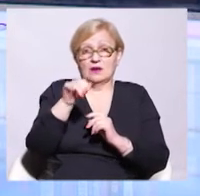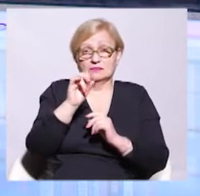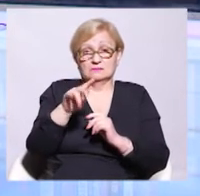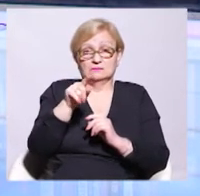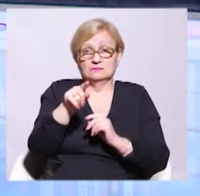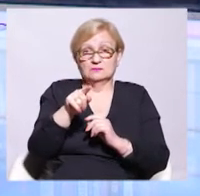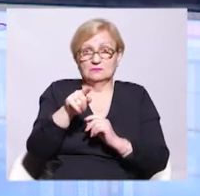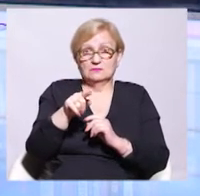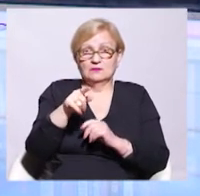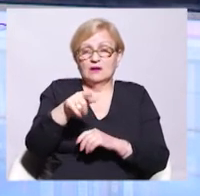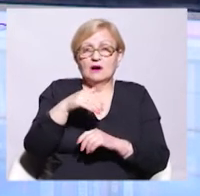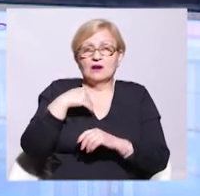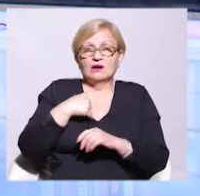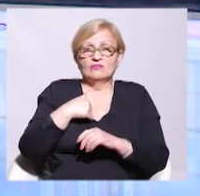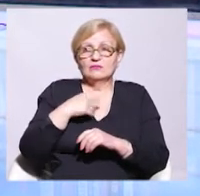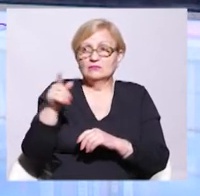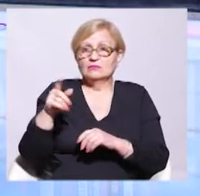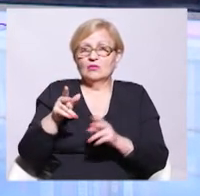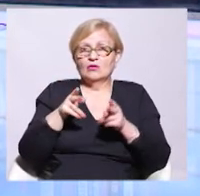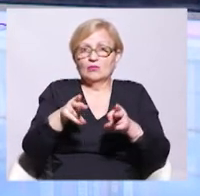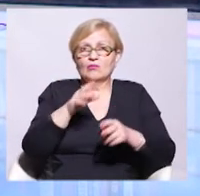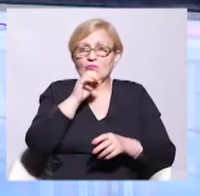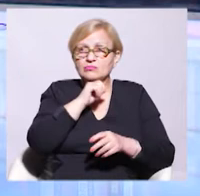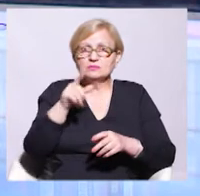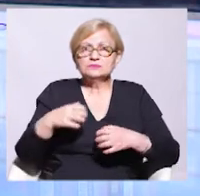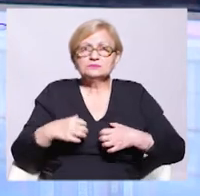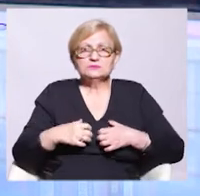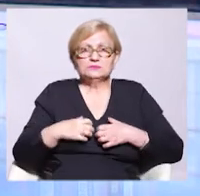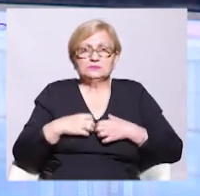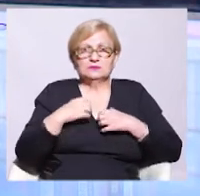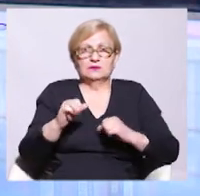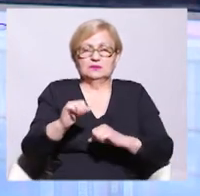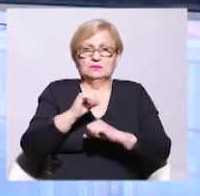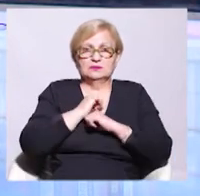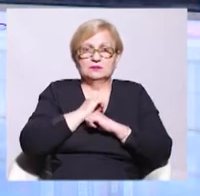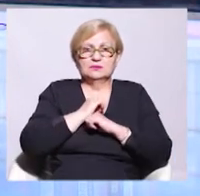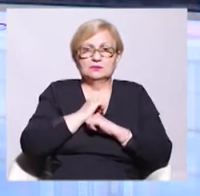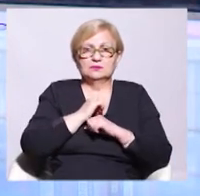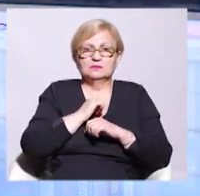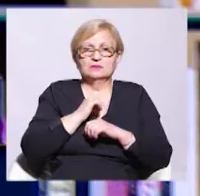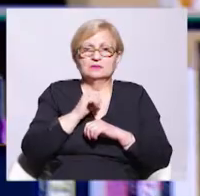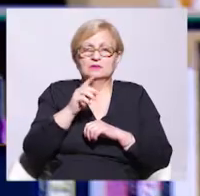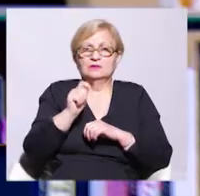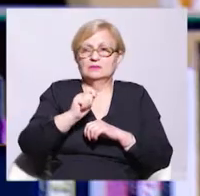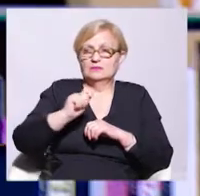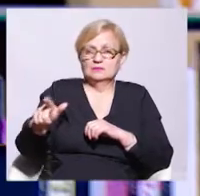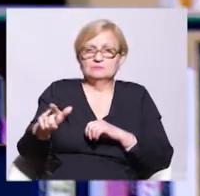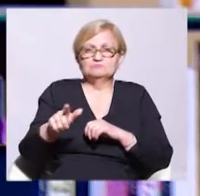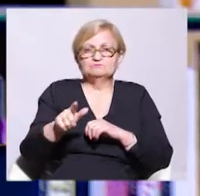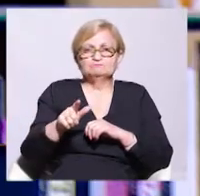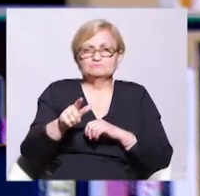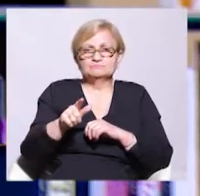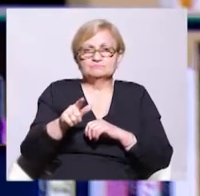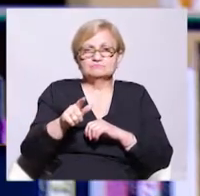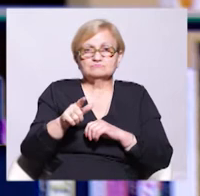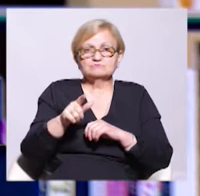ქვრივს შეძრავს, ავაზაკებს კი ძალიან დააფრთხოს. ქალი ფულშესთავაზებს მათ,